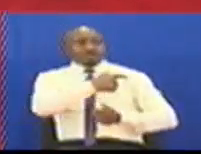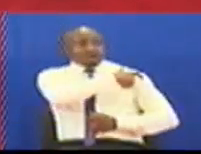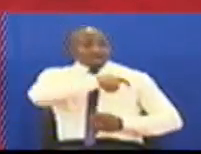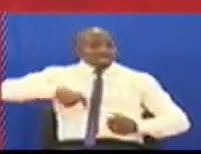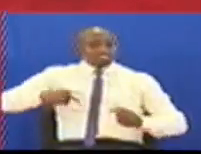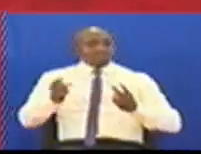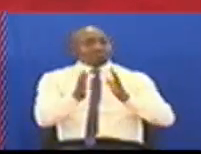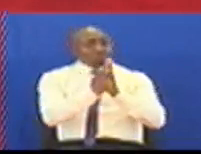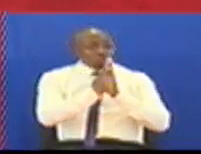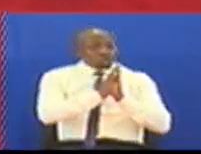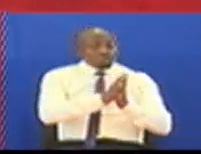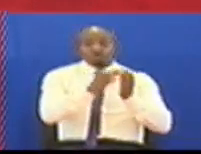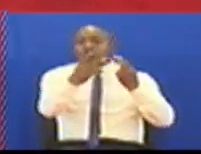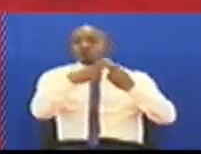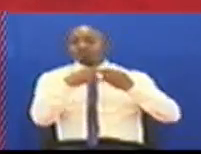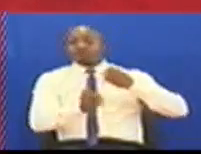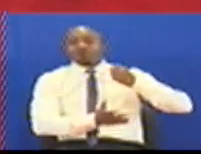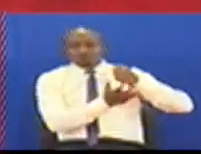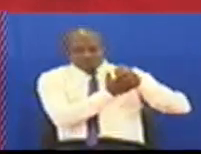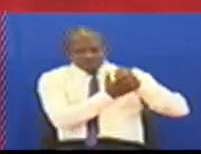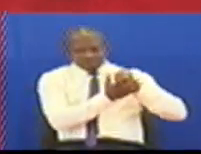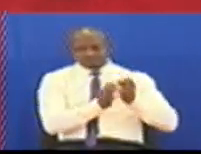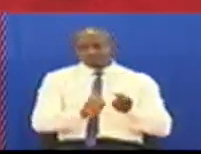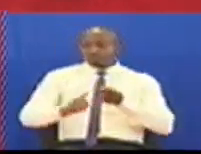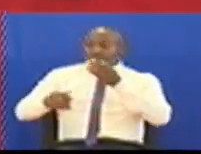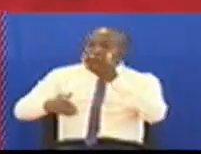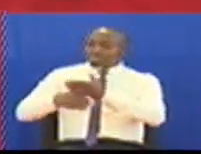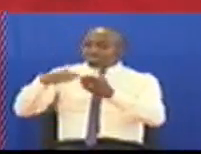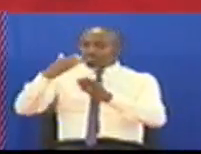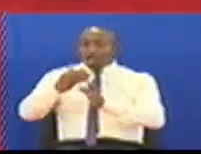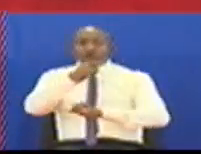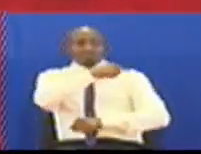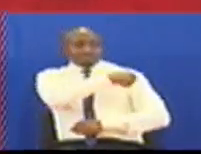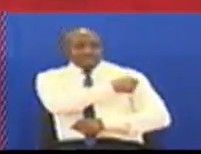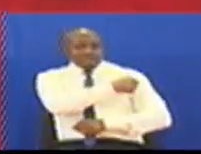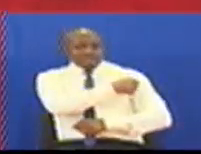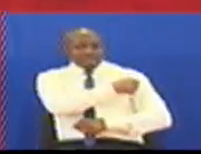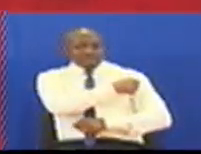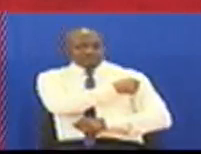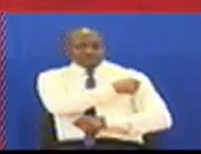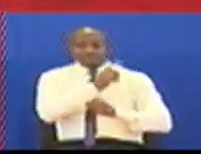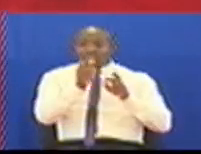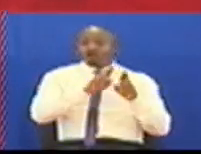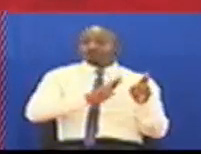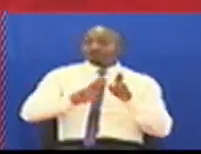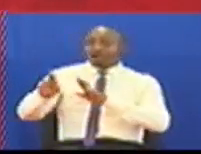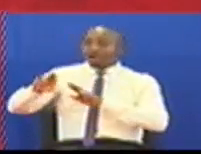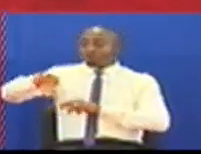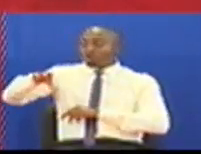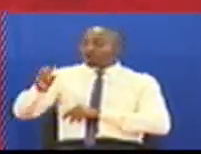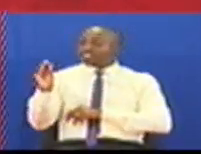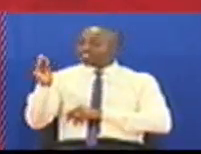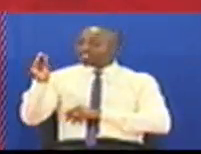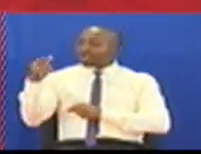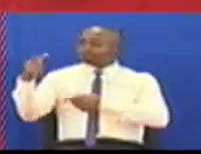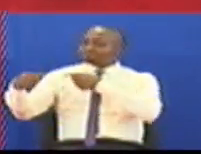kipenzi Daktari John Joseph Pombe Magufuli. Ujenzi wa hospitali ya rufaa ya mkoa wa Shinyanga unaendelea na